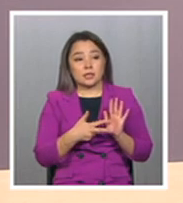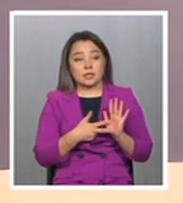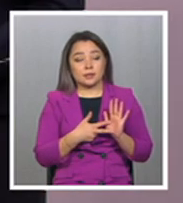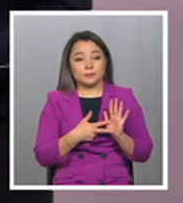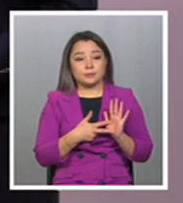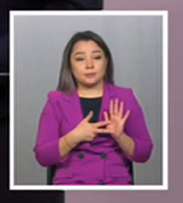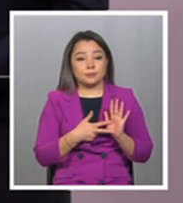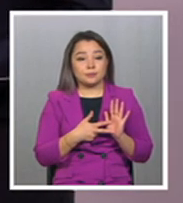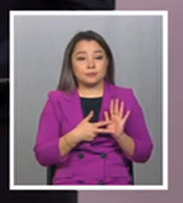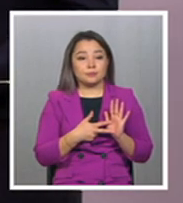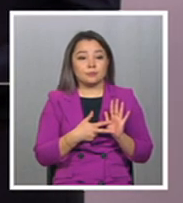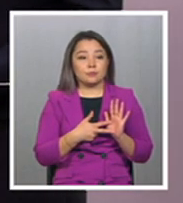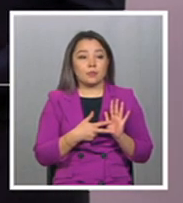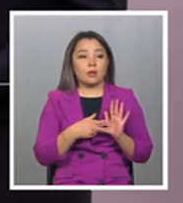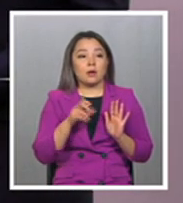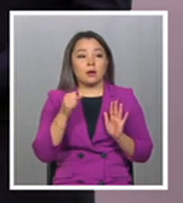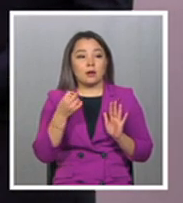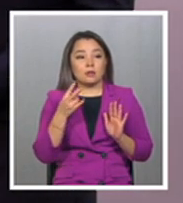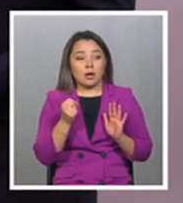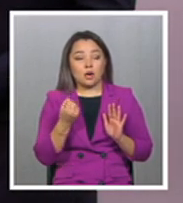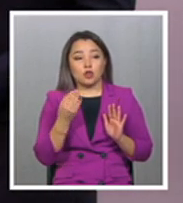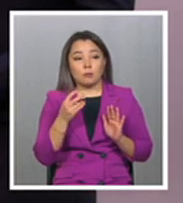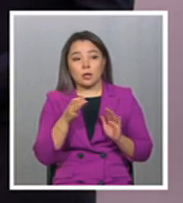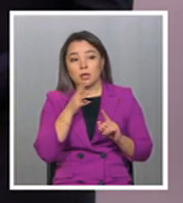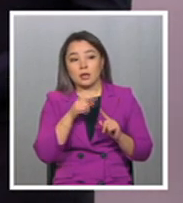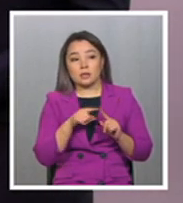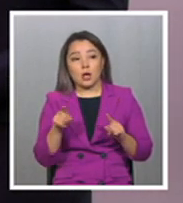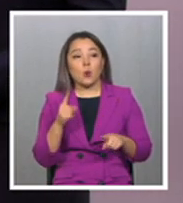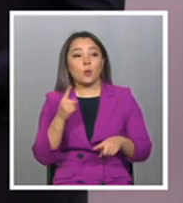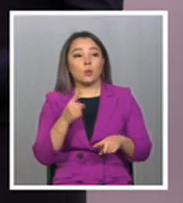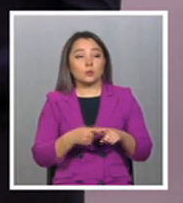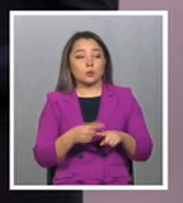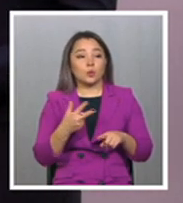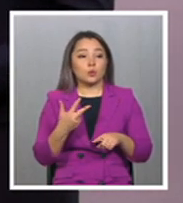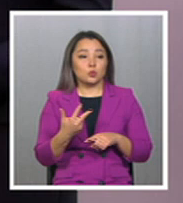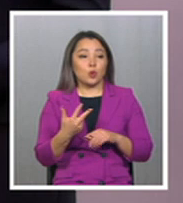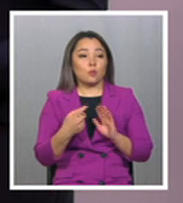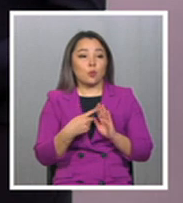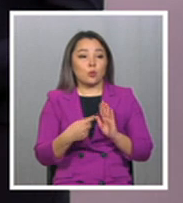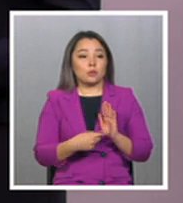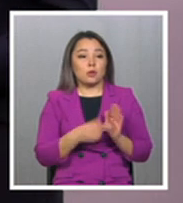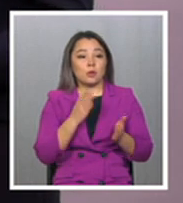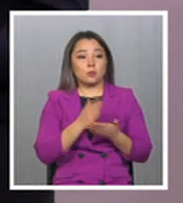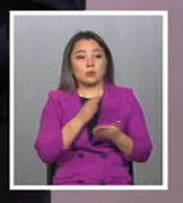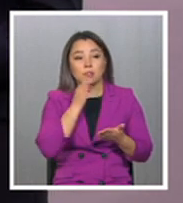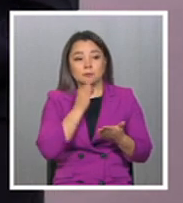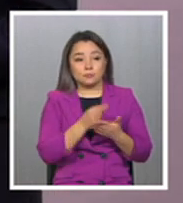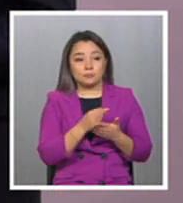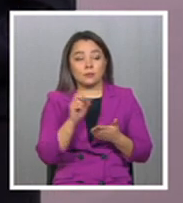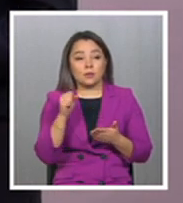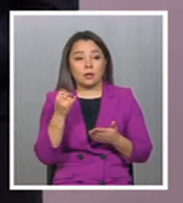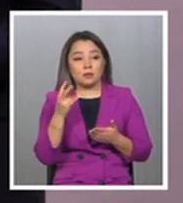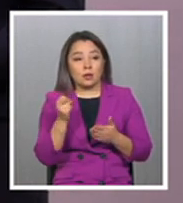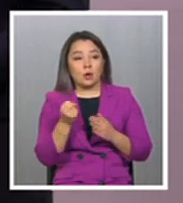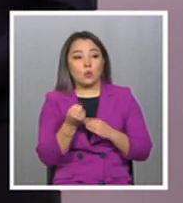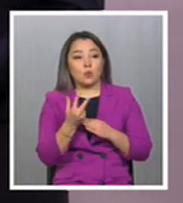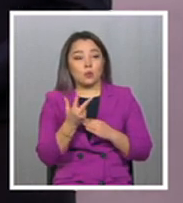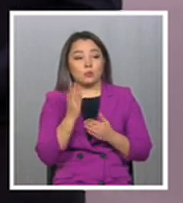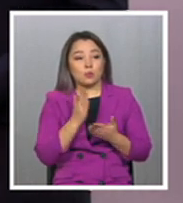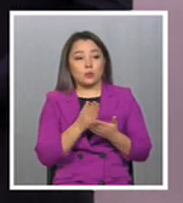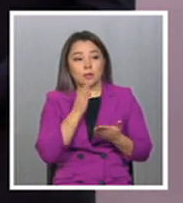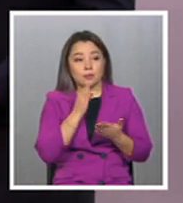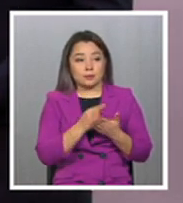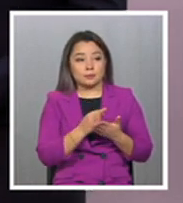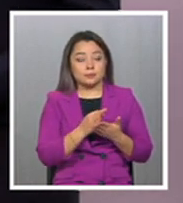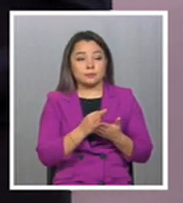жаста. Айна мен Шолпанның жасының қосындысы 3-ке бөлінетін болғандықтан Айна 13 жаста болса,